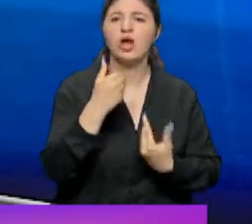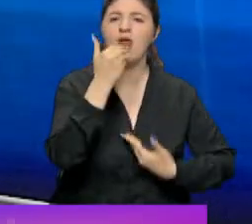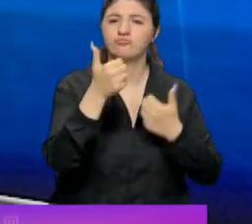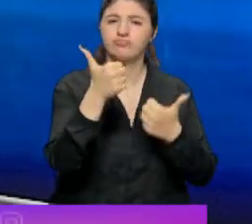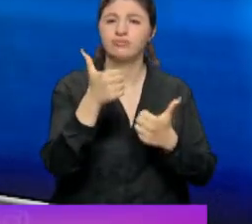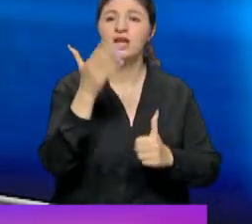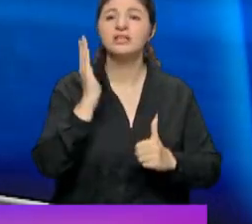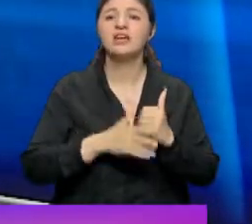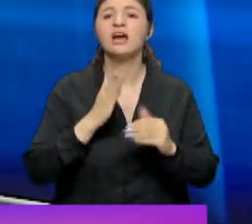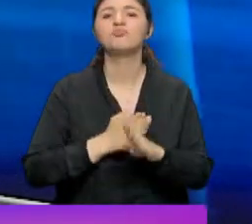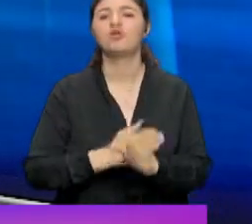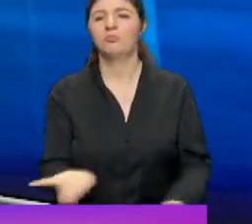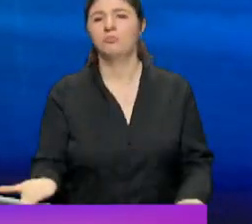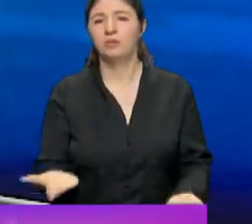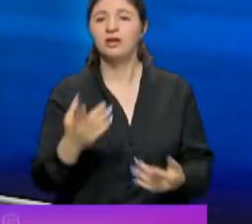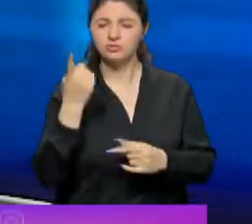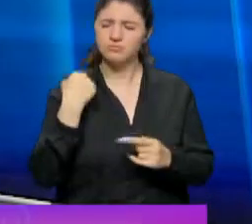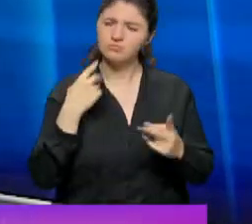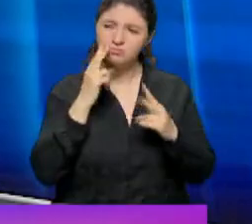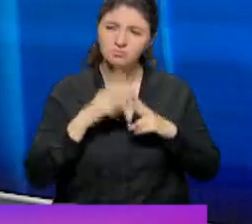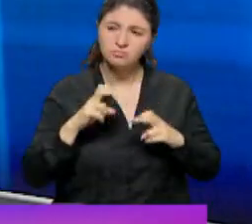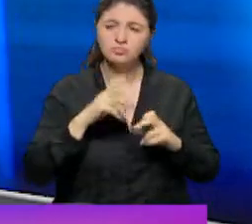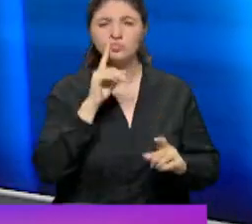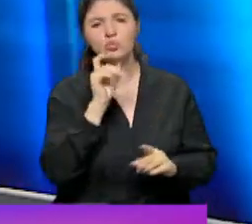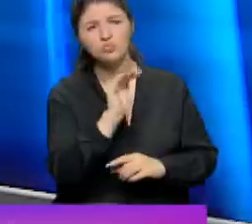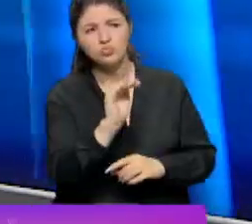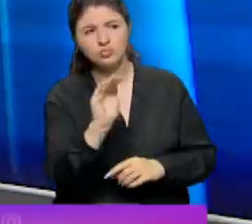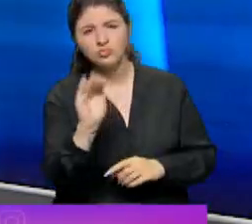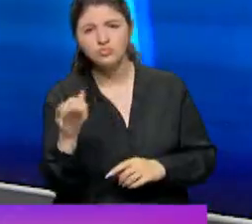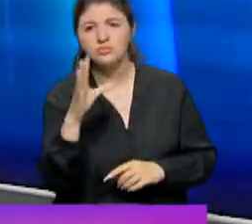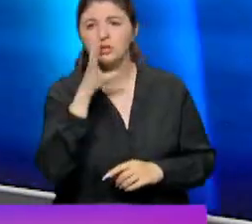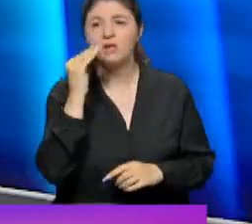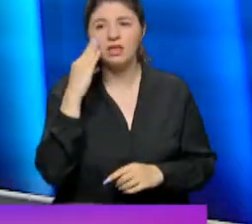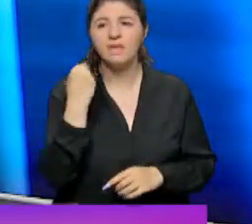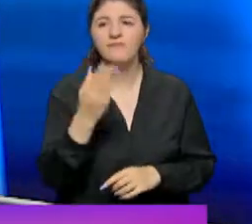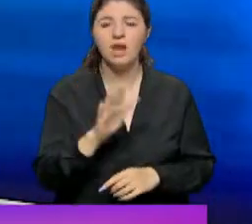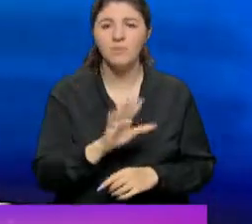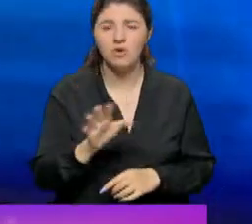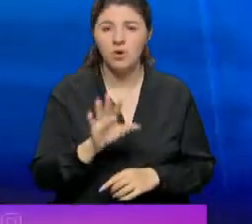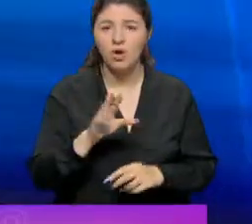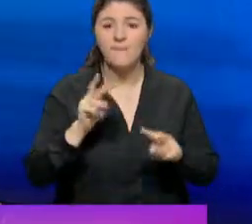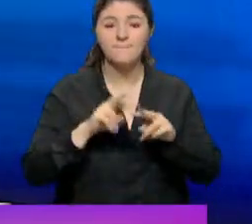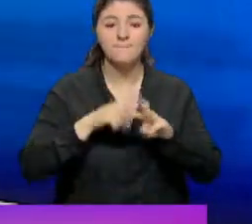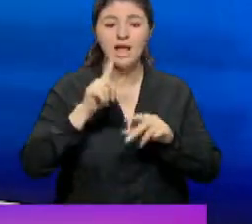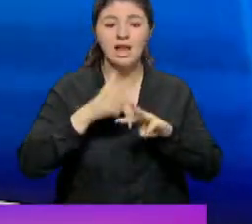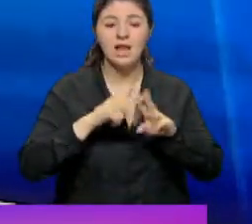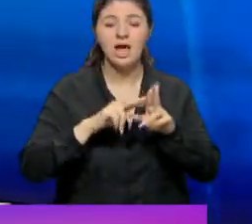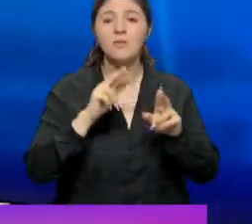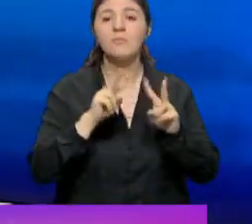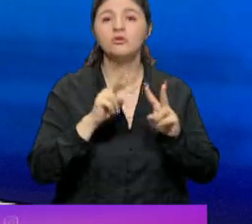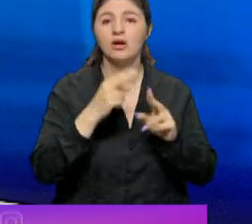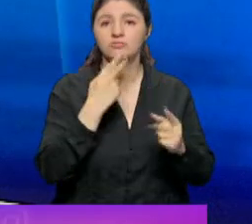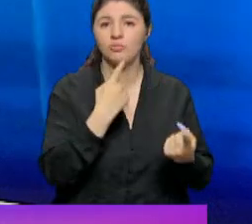anlatabilirsin yassah Hemşerim Dün araştırdım soruşturdum kimse anlam verebilmiş değil Melek mosso ya da